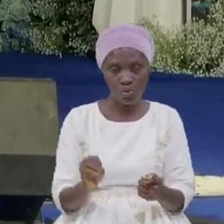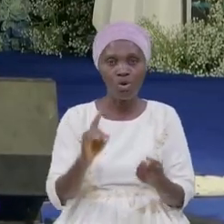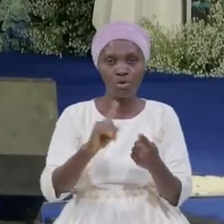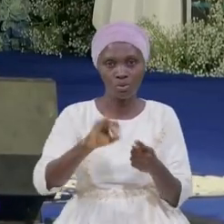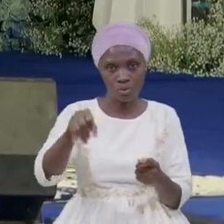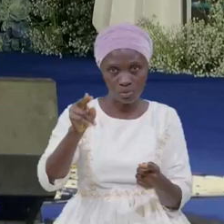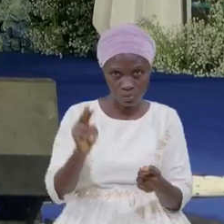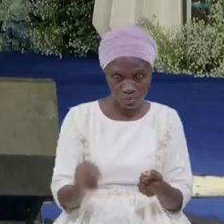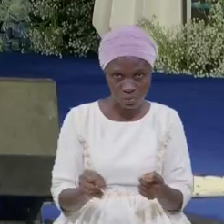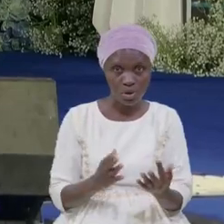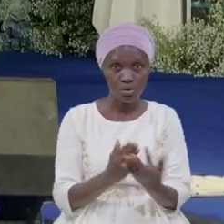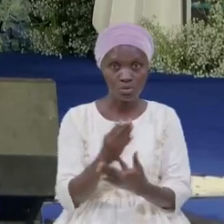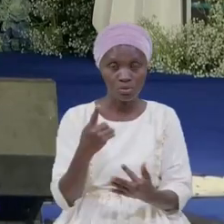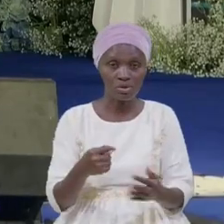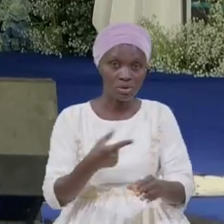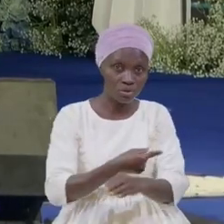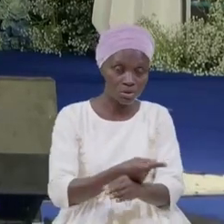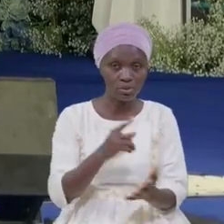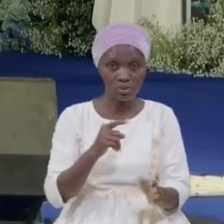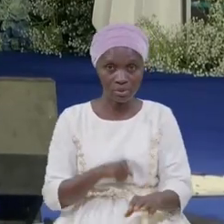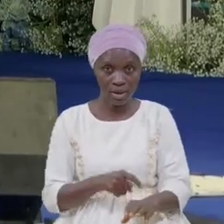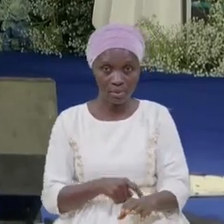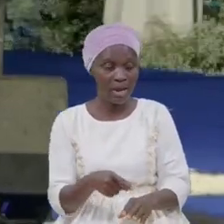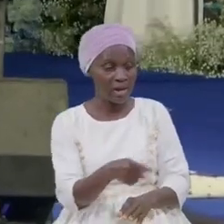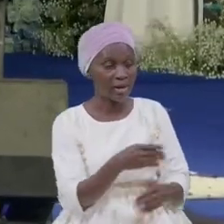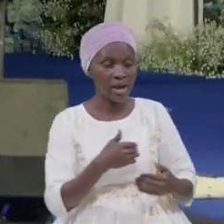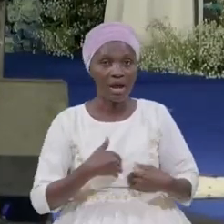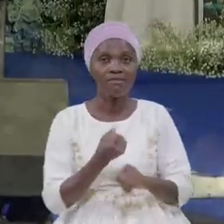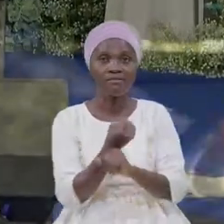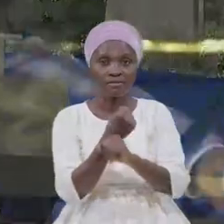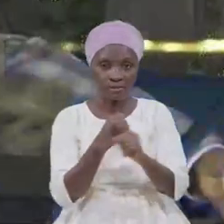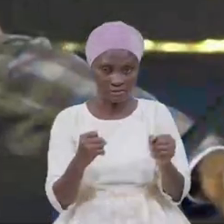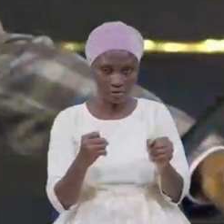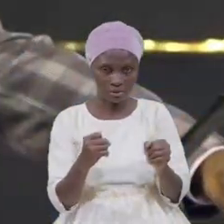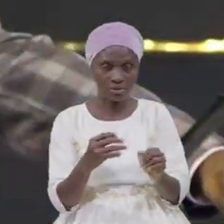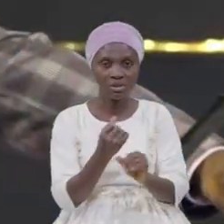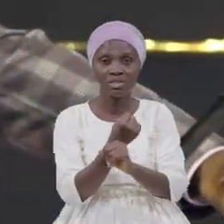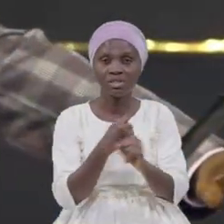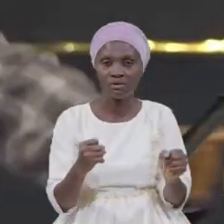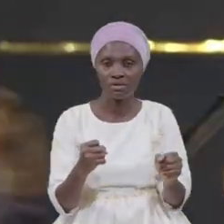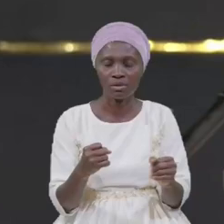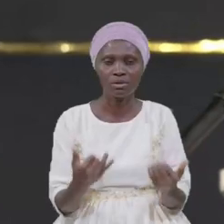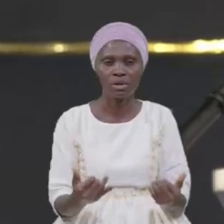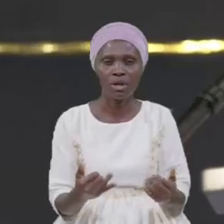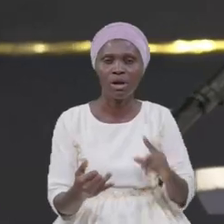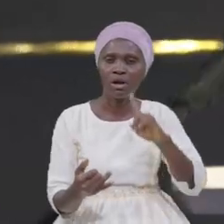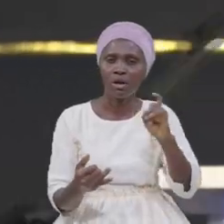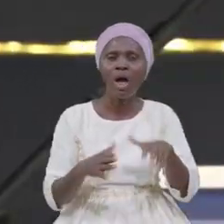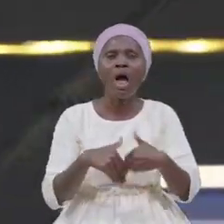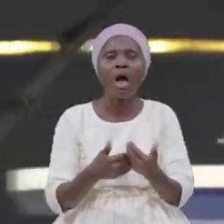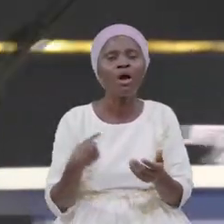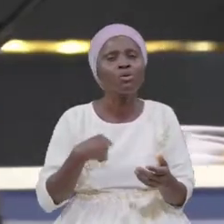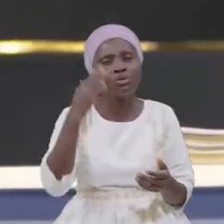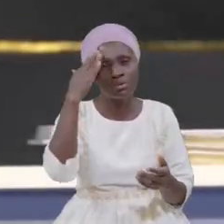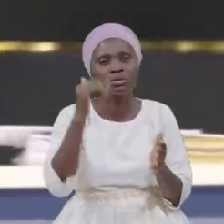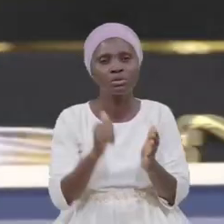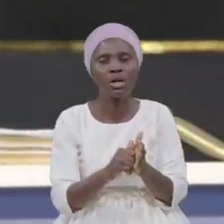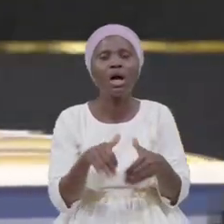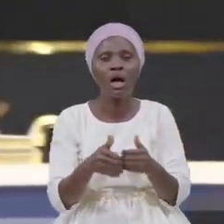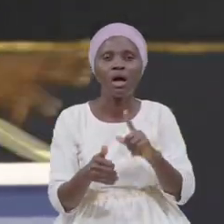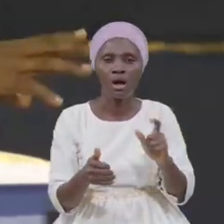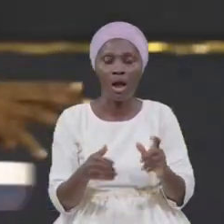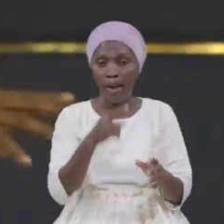cours de la période de l'Évangile, ils ont eu ce salut. Le salut. Comment le savons-nous? Parce qu'il